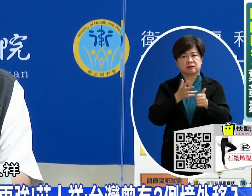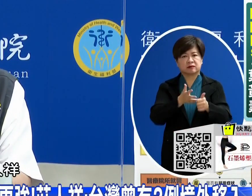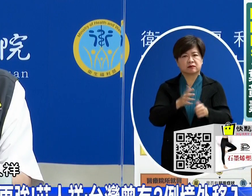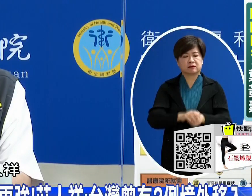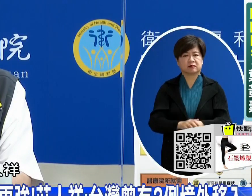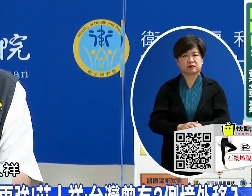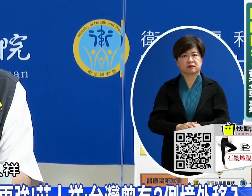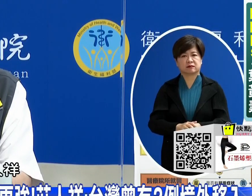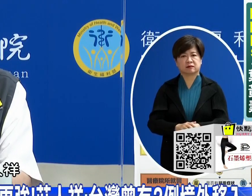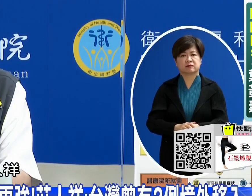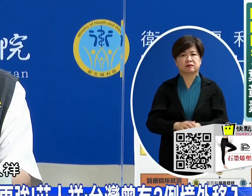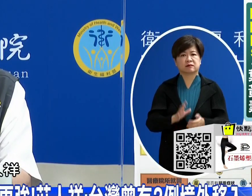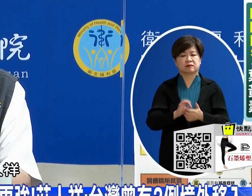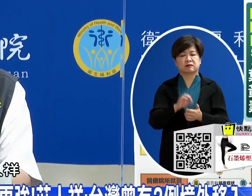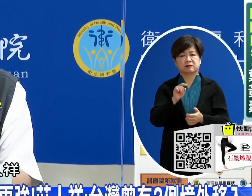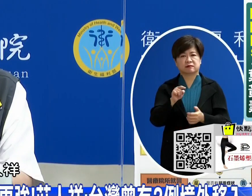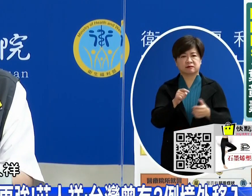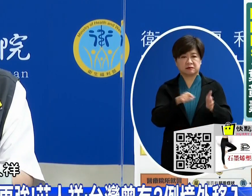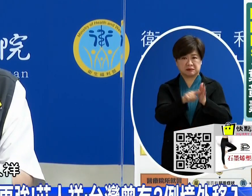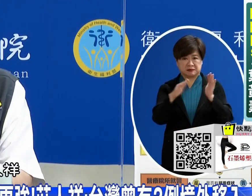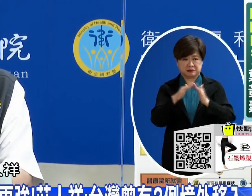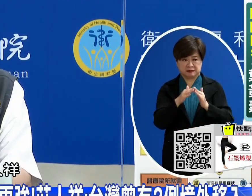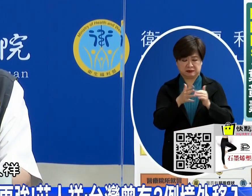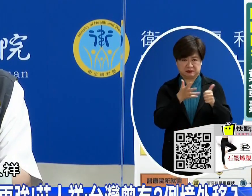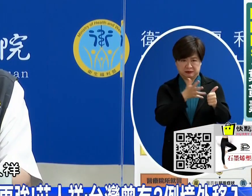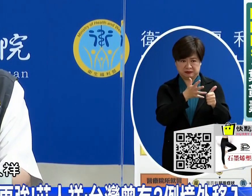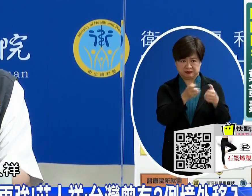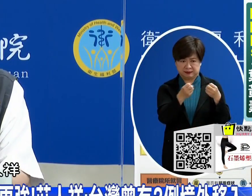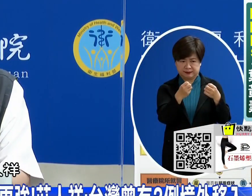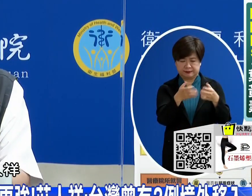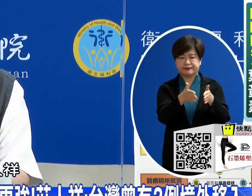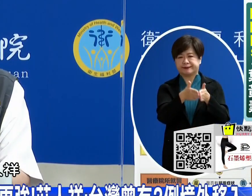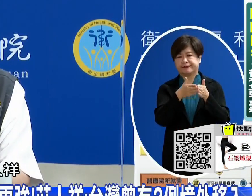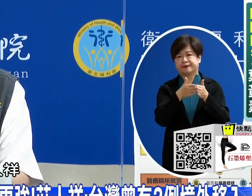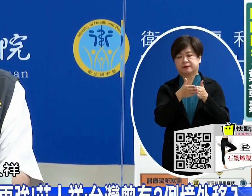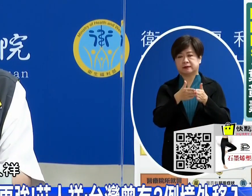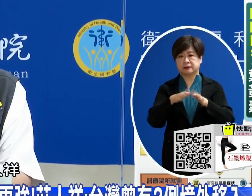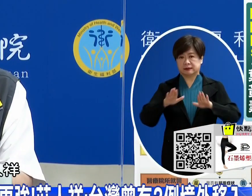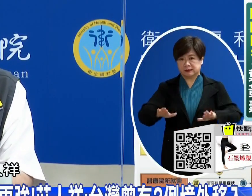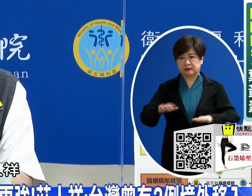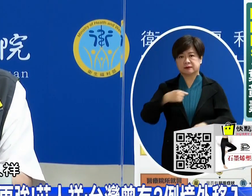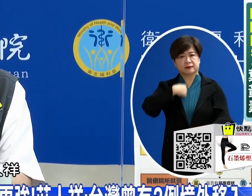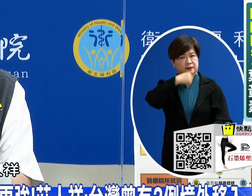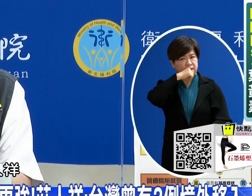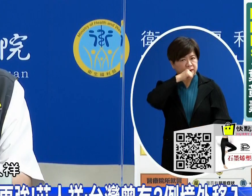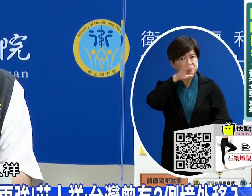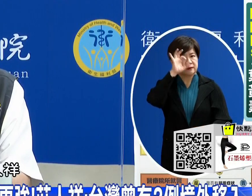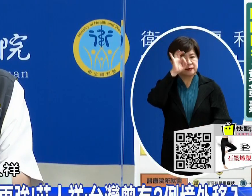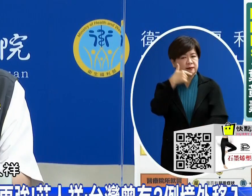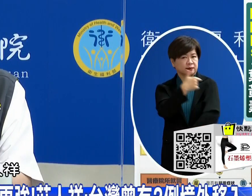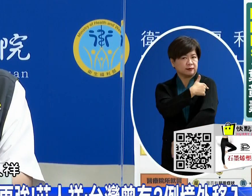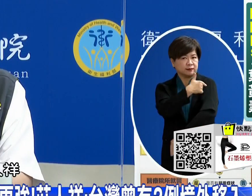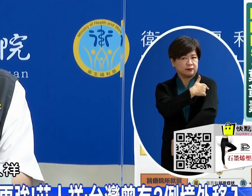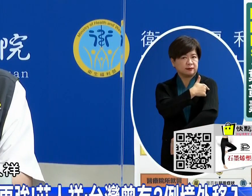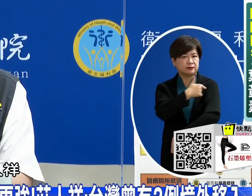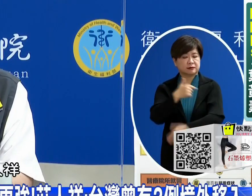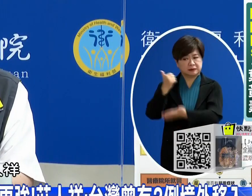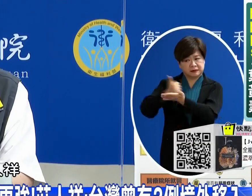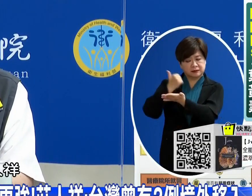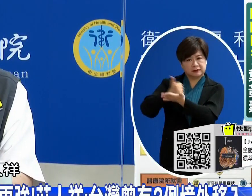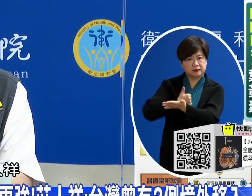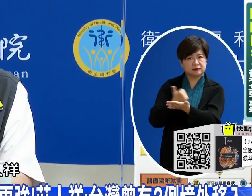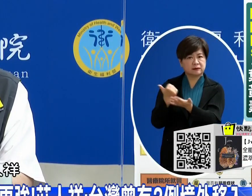在进行讨论啊。那目前台湾的我们会根据我们的疫苗的一个进货的量哈，